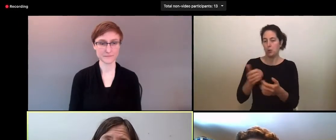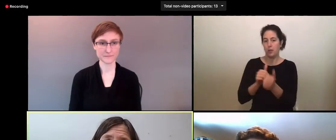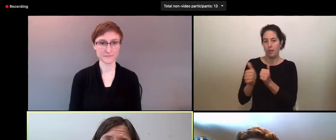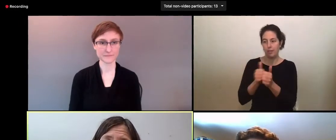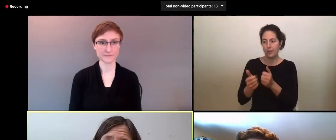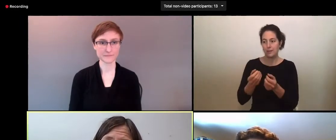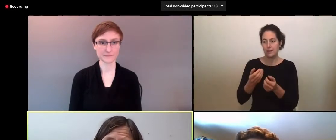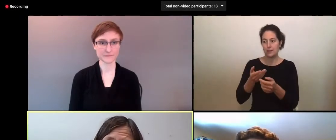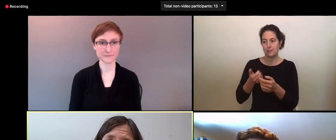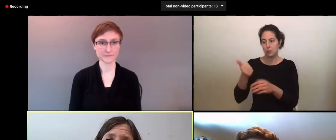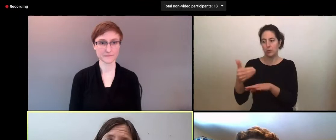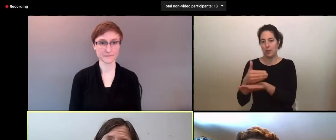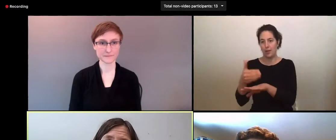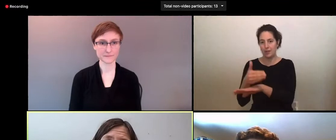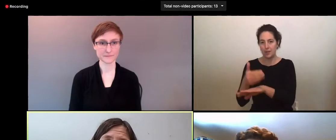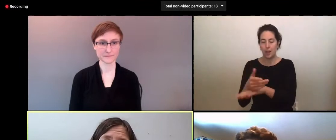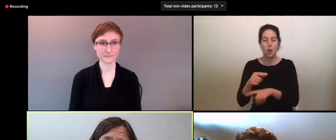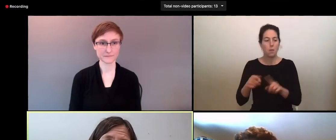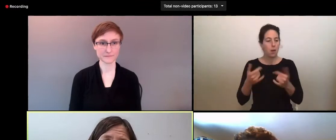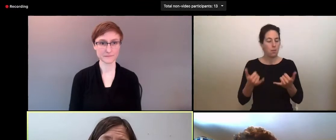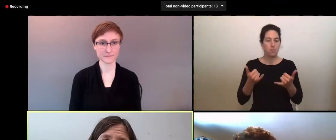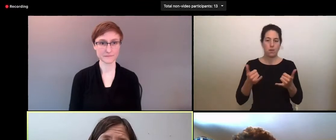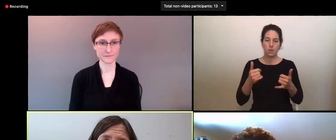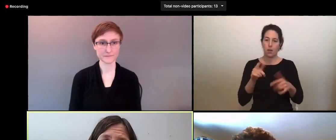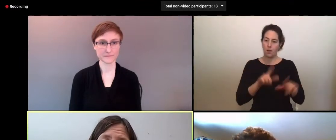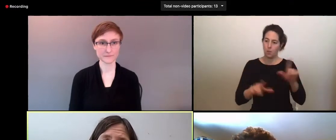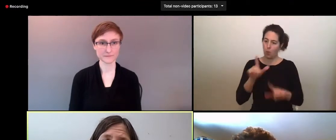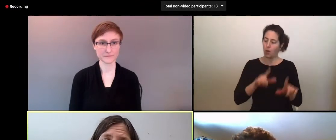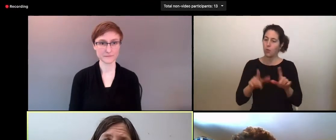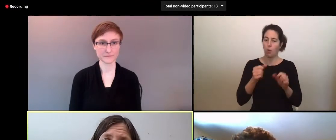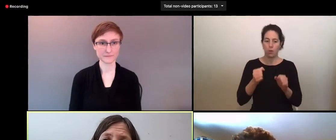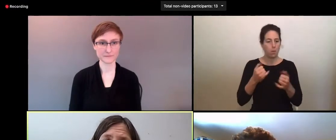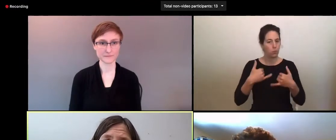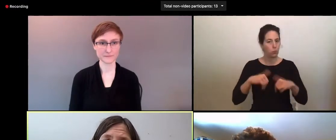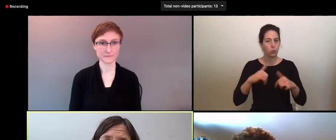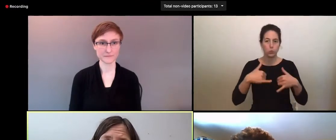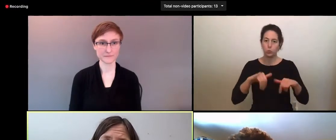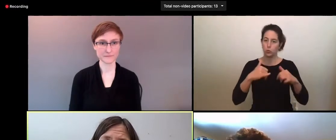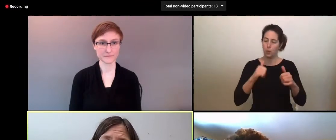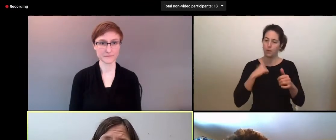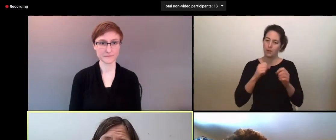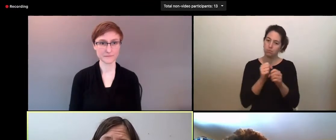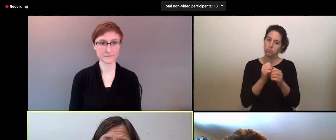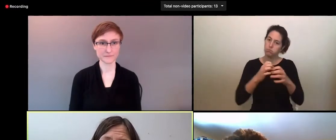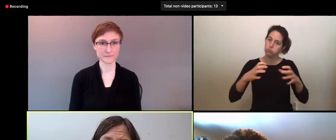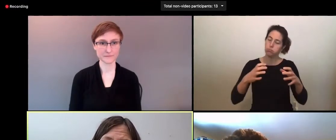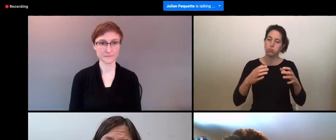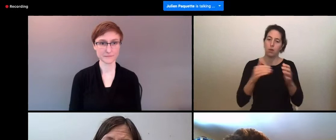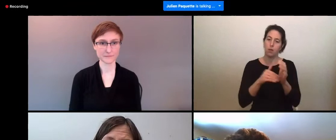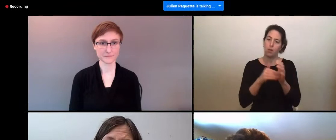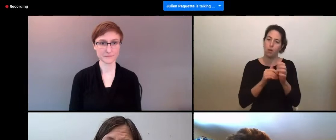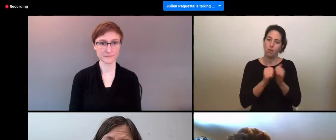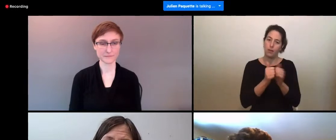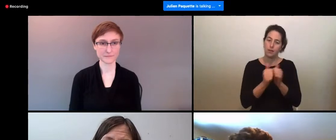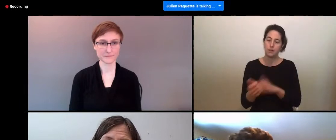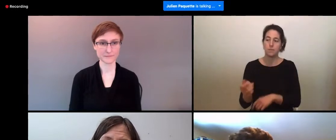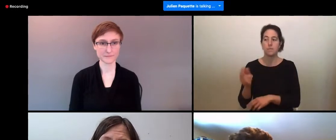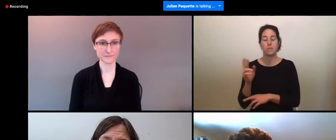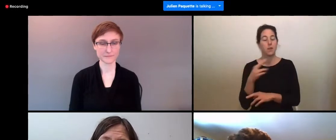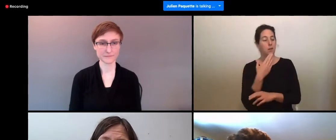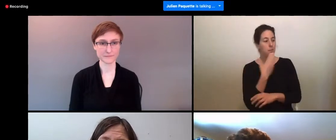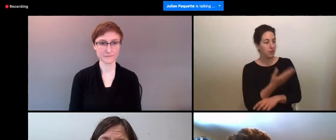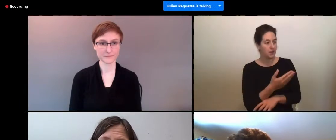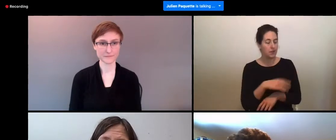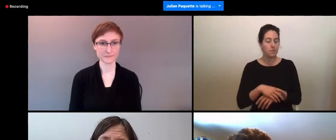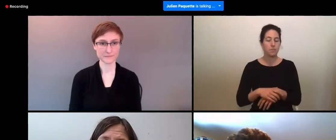les laboratoires ont la capacité et on continue avec un niveau plus haut. Parfait, merci.